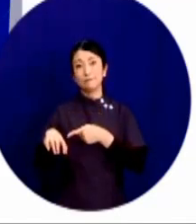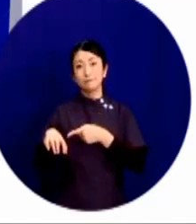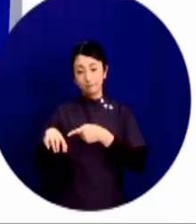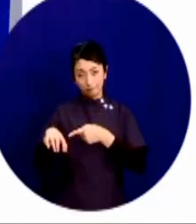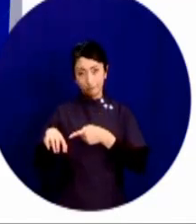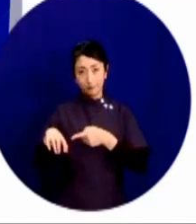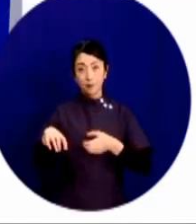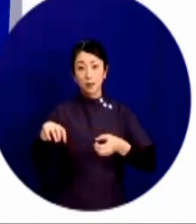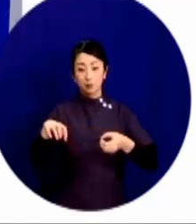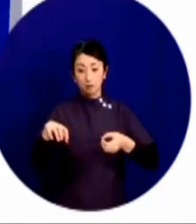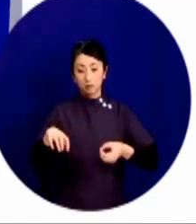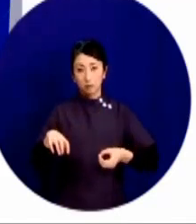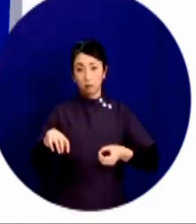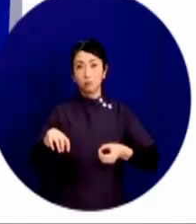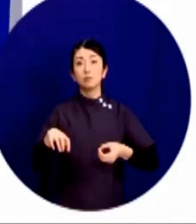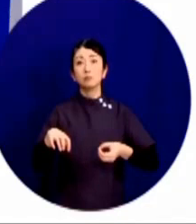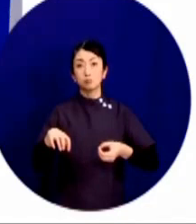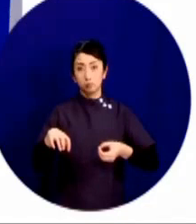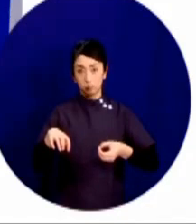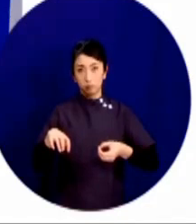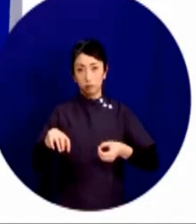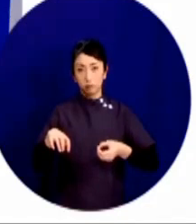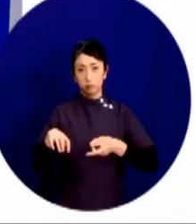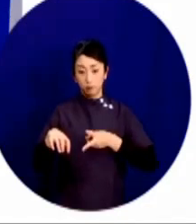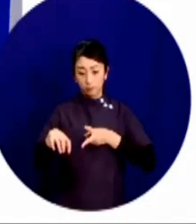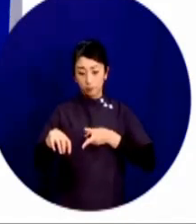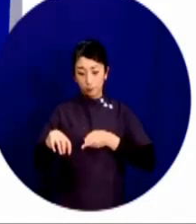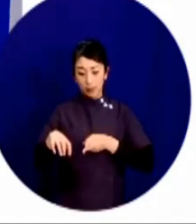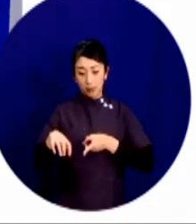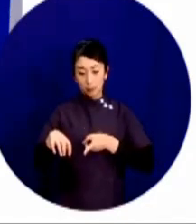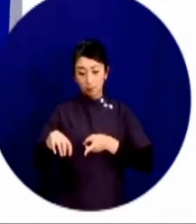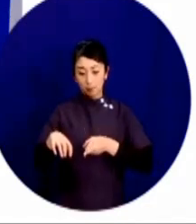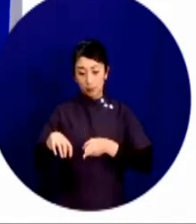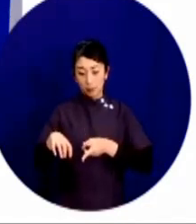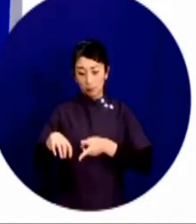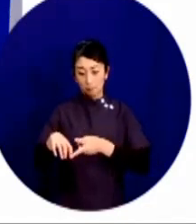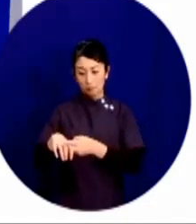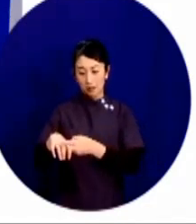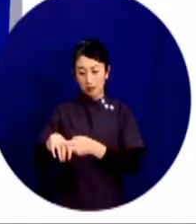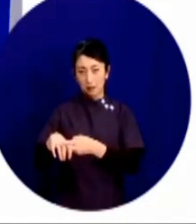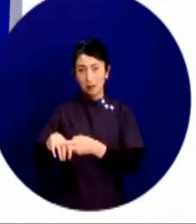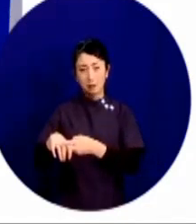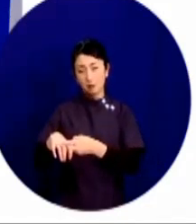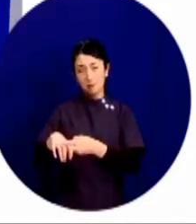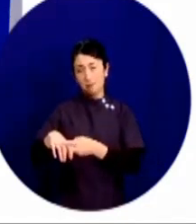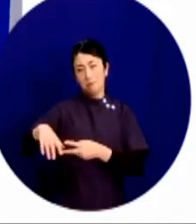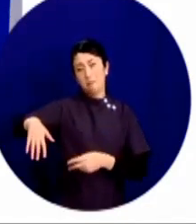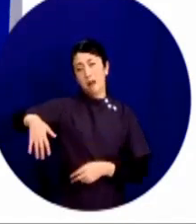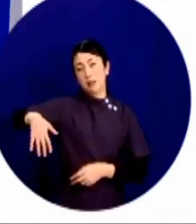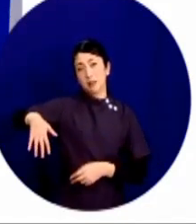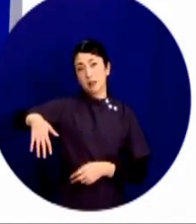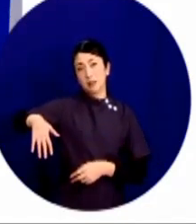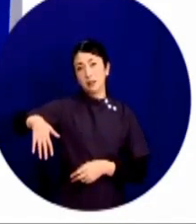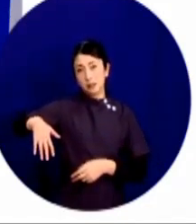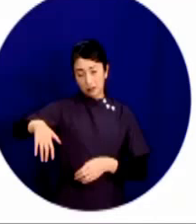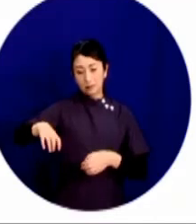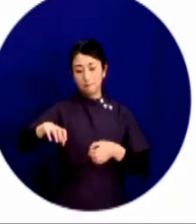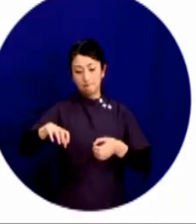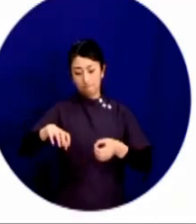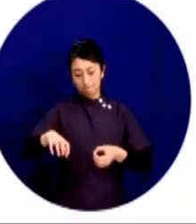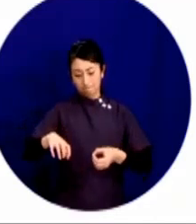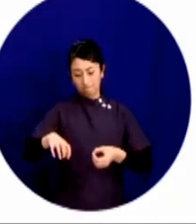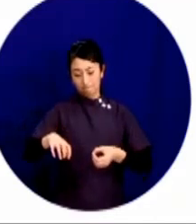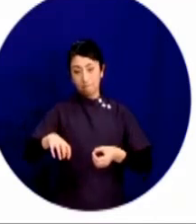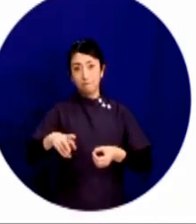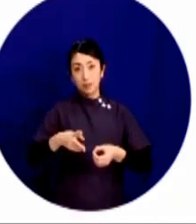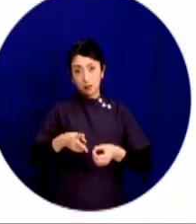と運動する脳とを分けて、腫瘍の位置だけの脳回を取り除くことによって、手